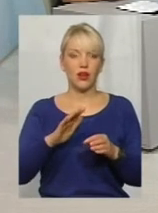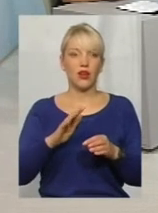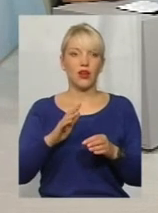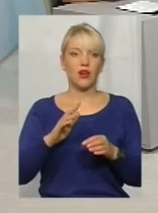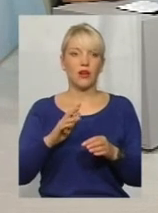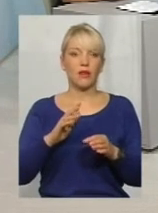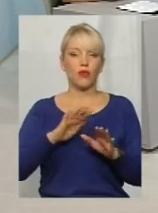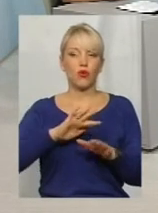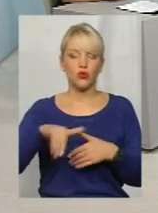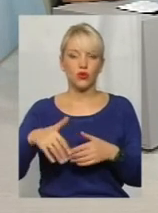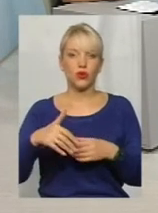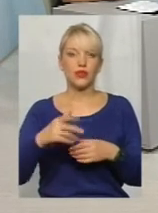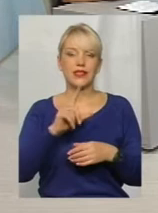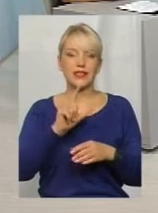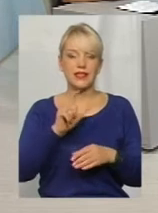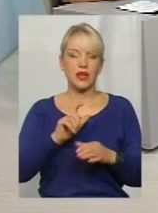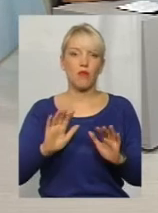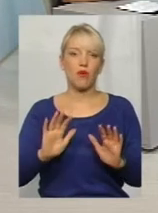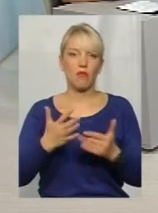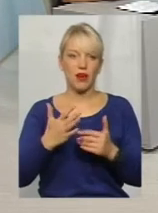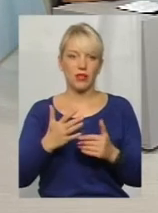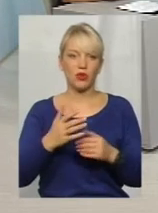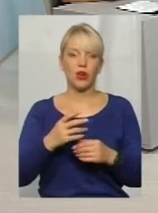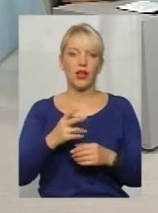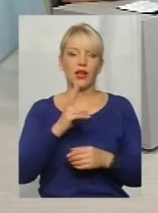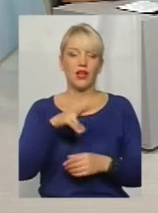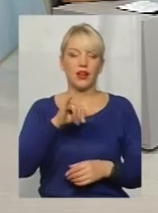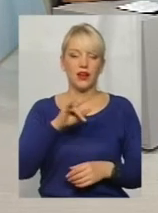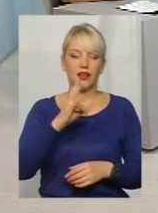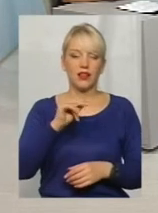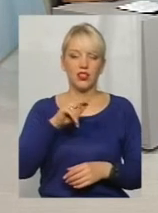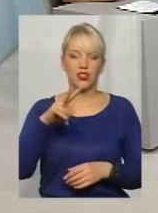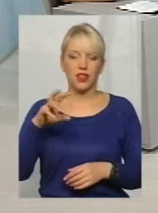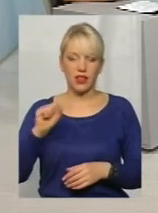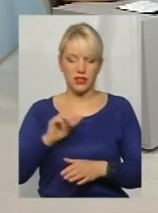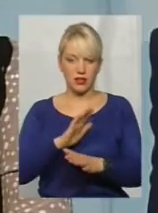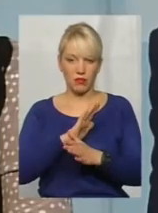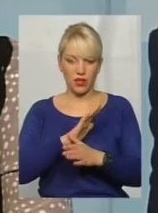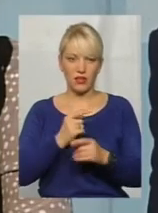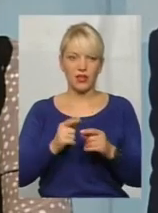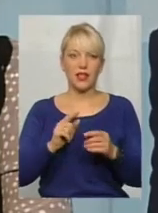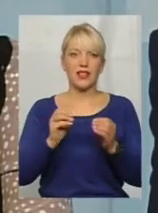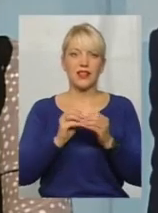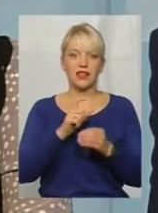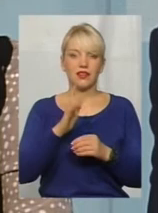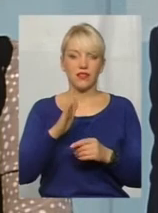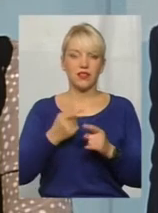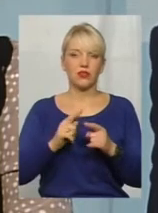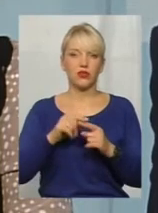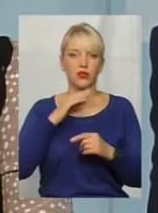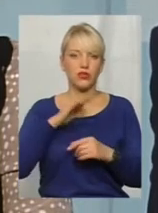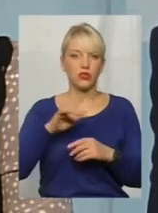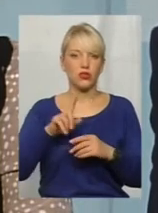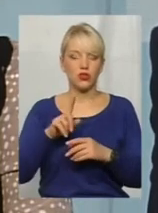клінічної смерті. 10 хвилин достатньо для того, щоб наступили незворотні зміни в центральній нервовій системі